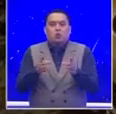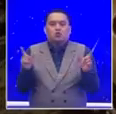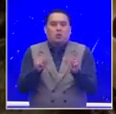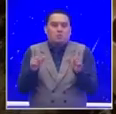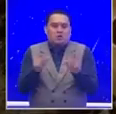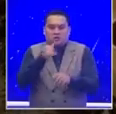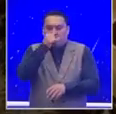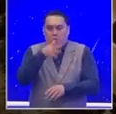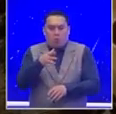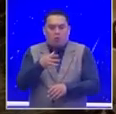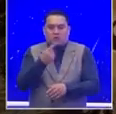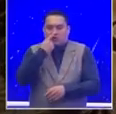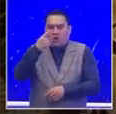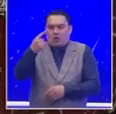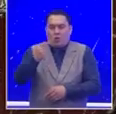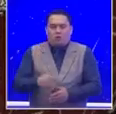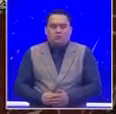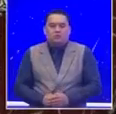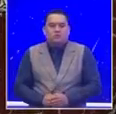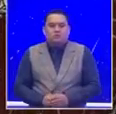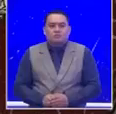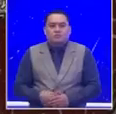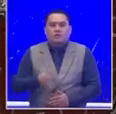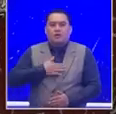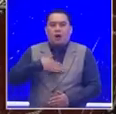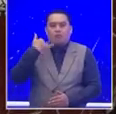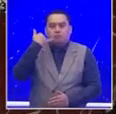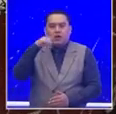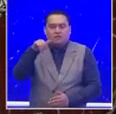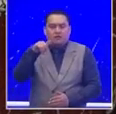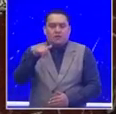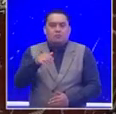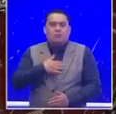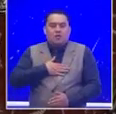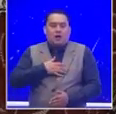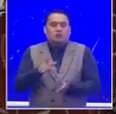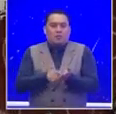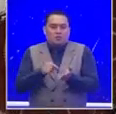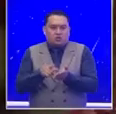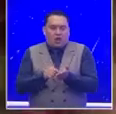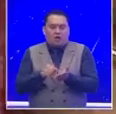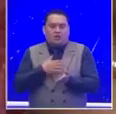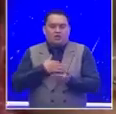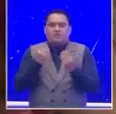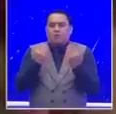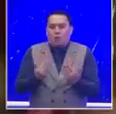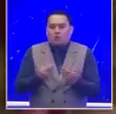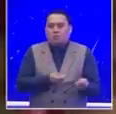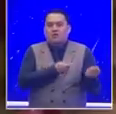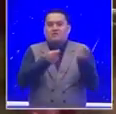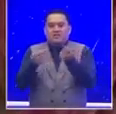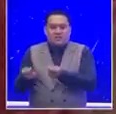беда. Аптека и вовсе далеко от дома. Я позвонила, и меня записали. И ребята сегодня